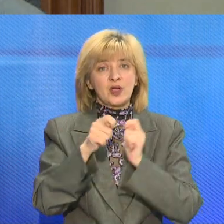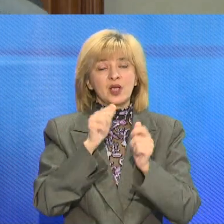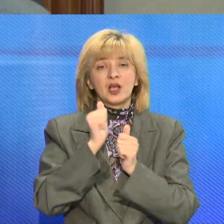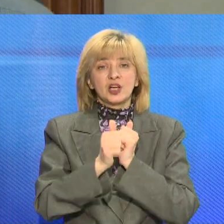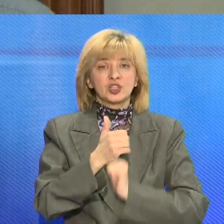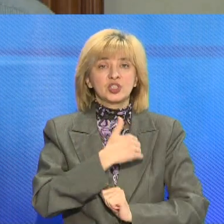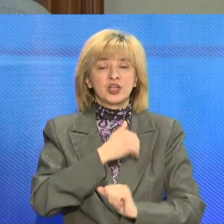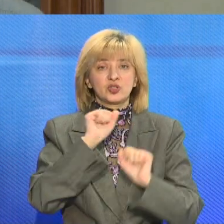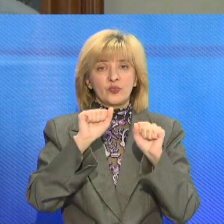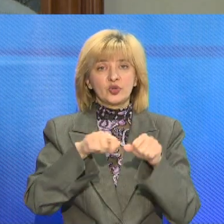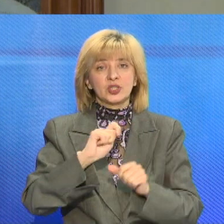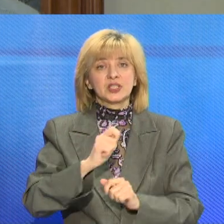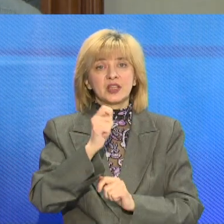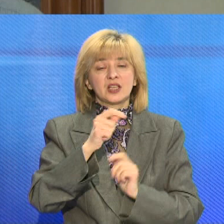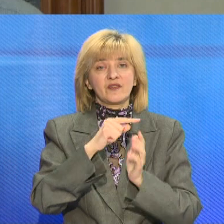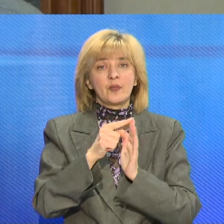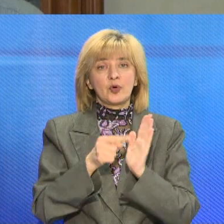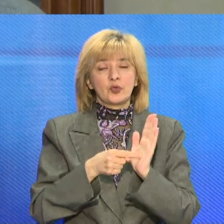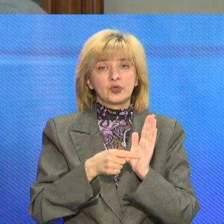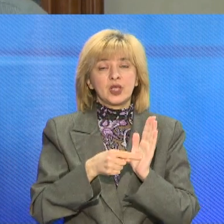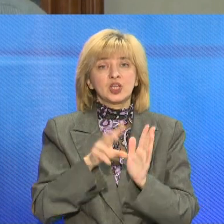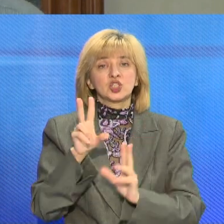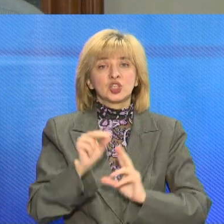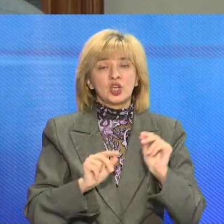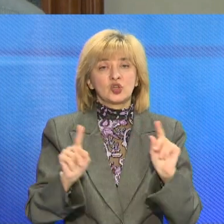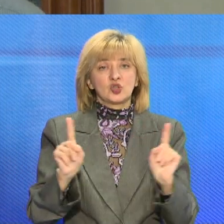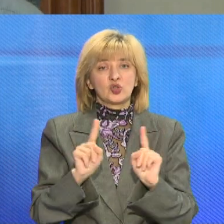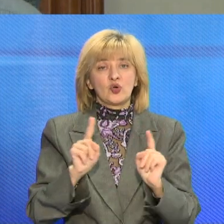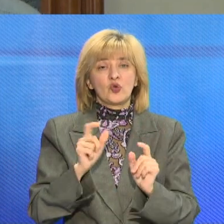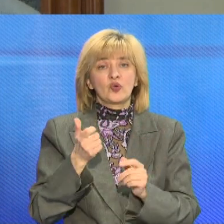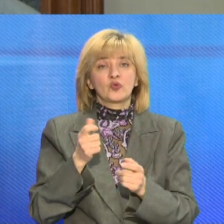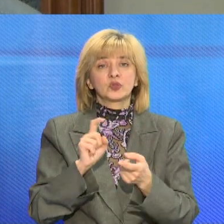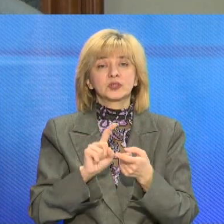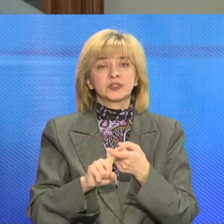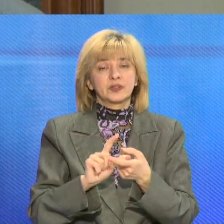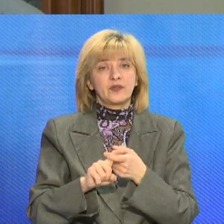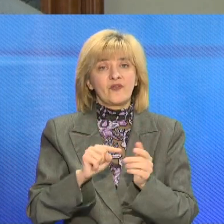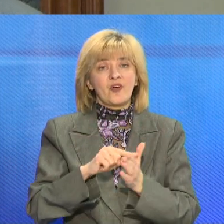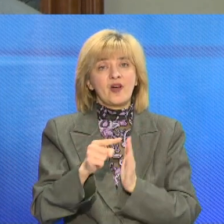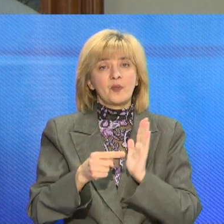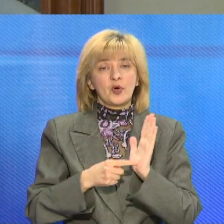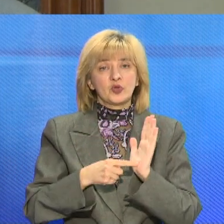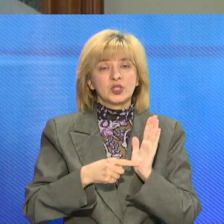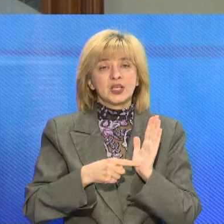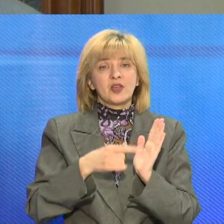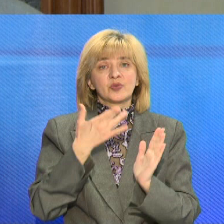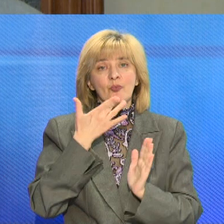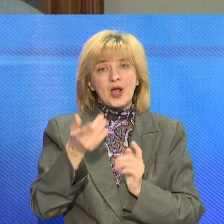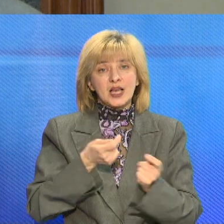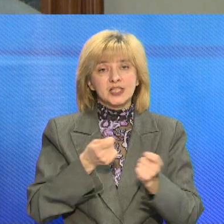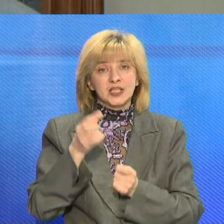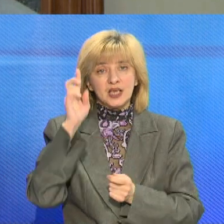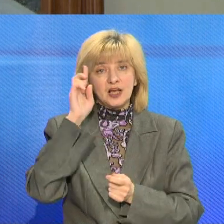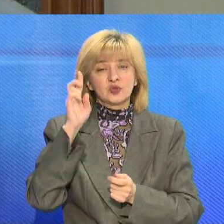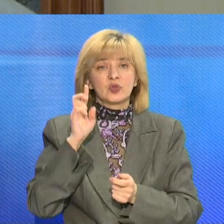вопрос. Я считаю, что очень затронуты важные вопросы в плане, конечно, политики нашего государства в